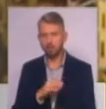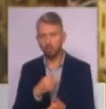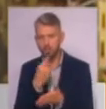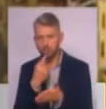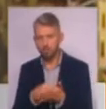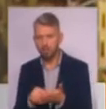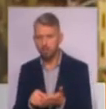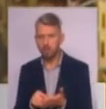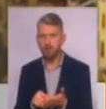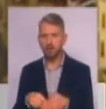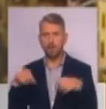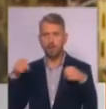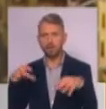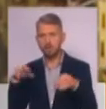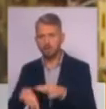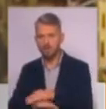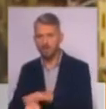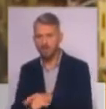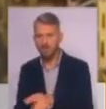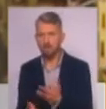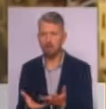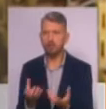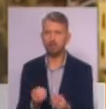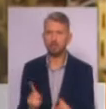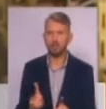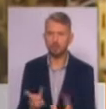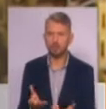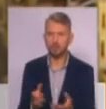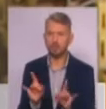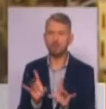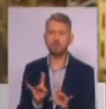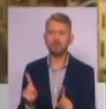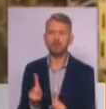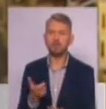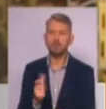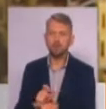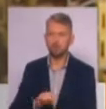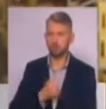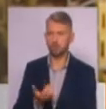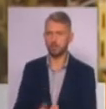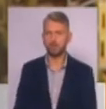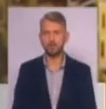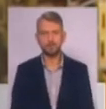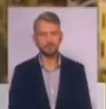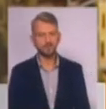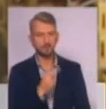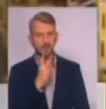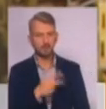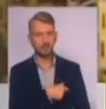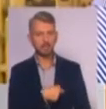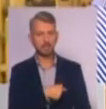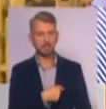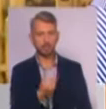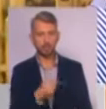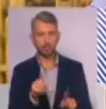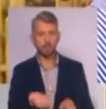було освітлення викрадене, десь там іще щось. Розкажіть, що найбільше обурило? Ну, дивіться, депутатський фонд – це